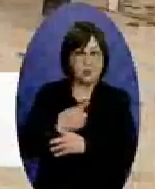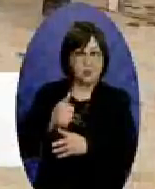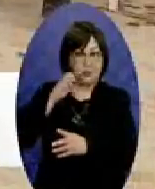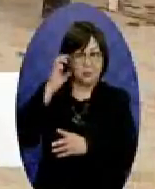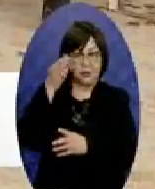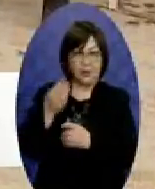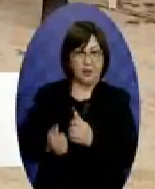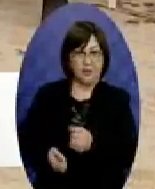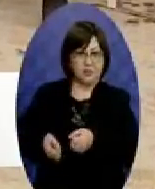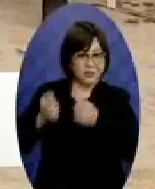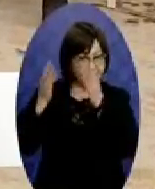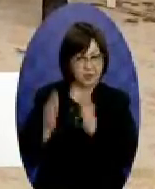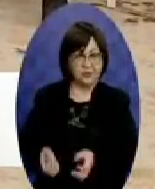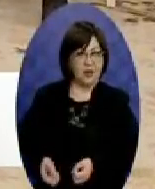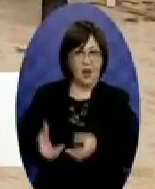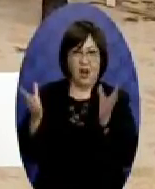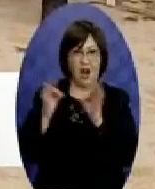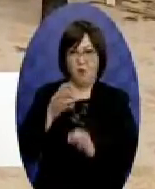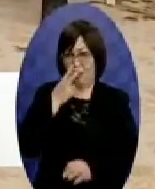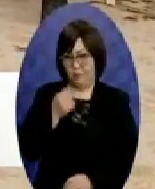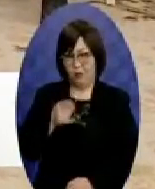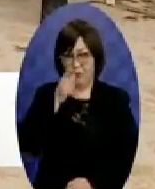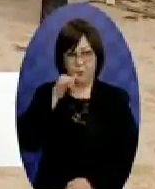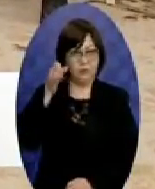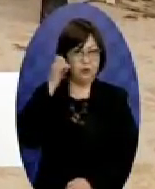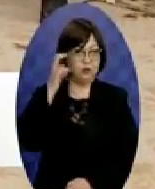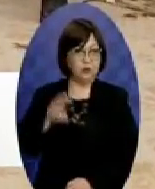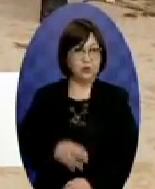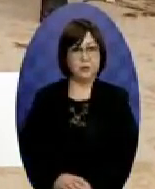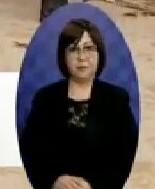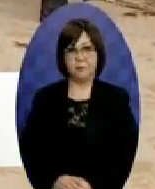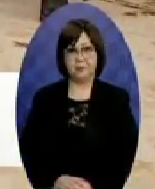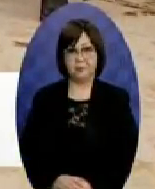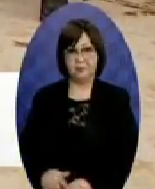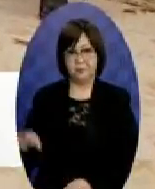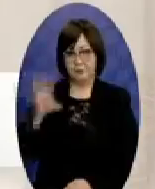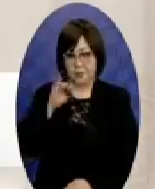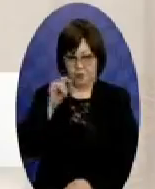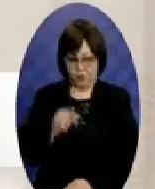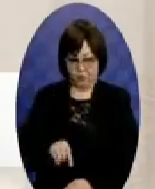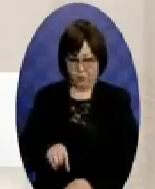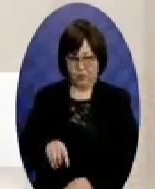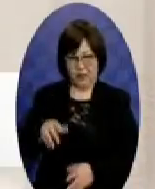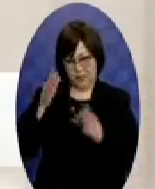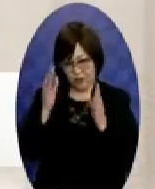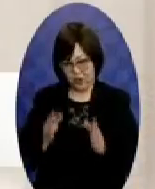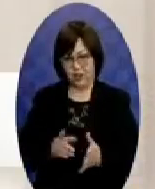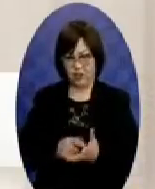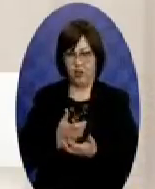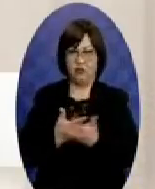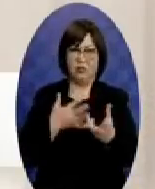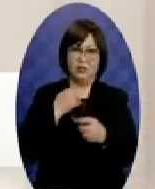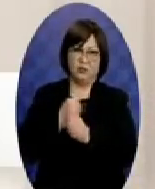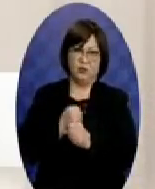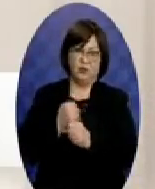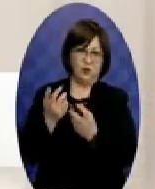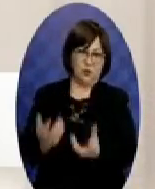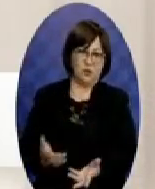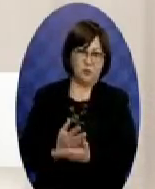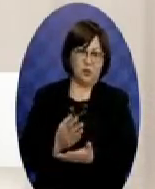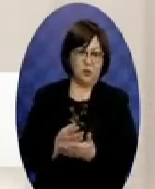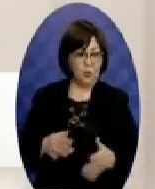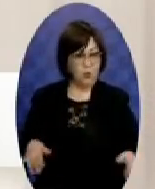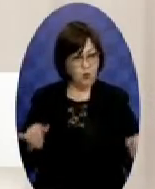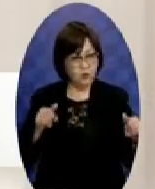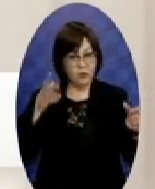юм. Орос ерөнхийлөгч дүнгийн баг хурал дээр хэлэхдээ бидний өмнө маш их ажил байна. Ба гэхдээ хоёр орны гадаад хэргийн